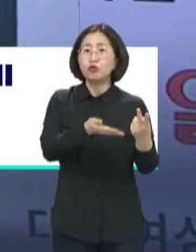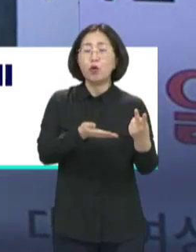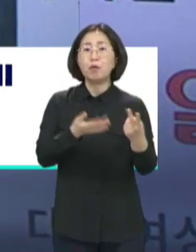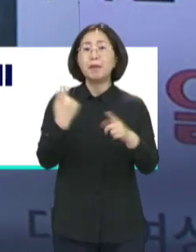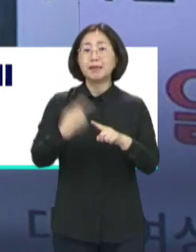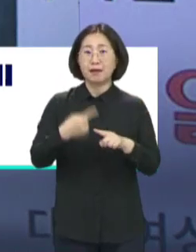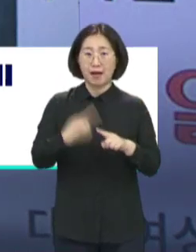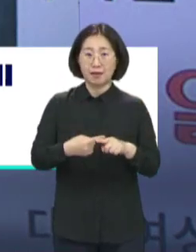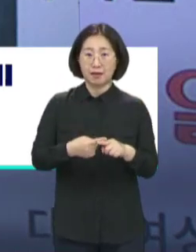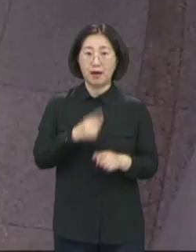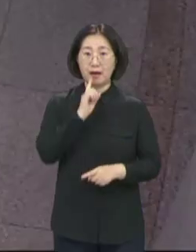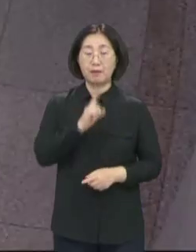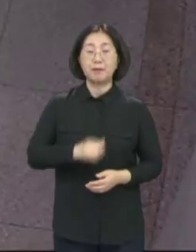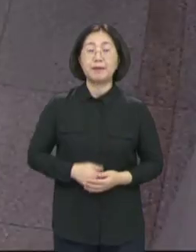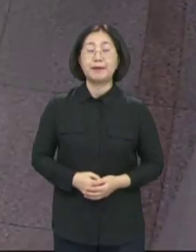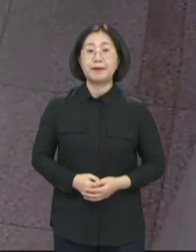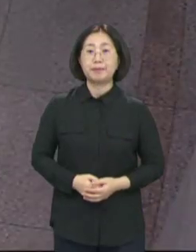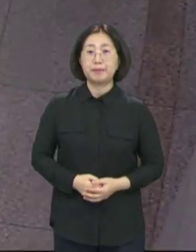기자입니다.